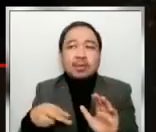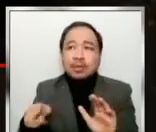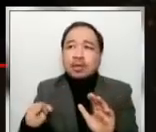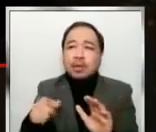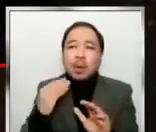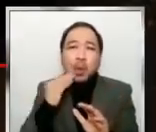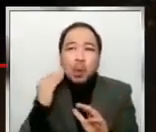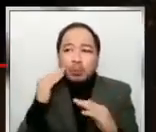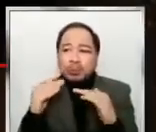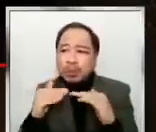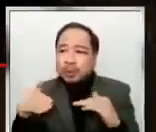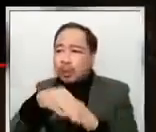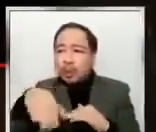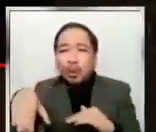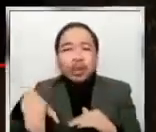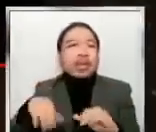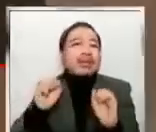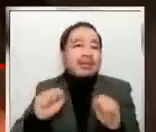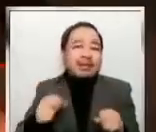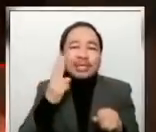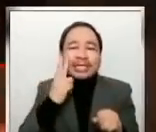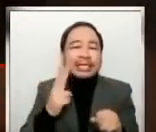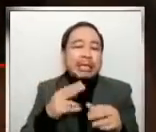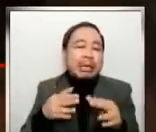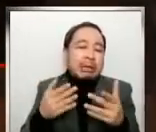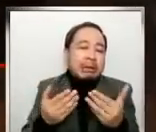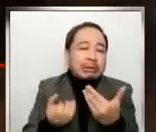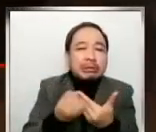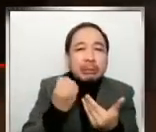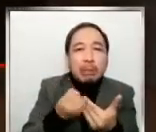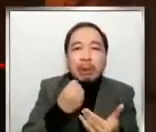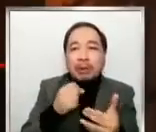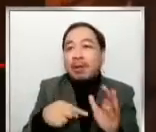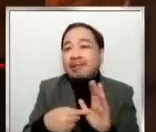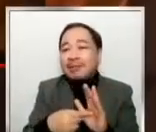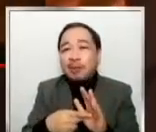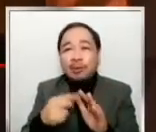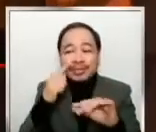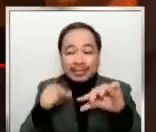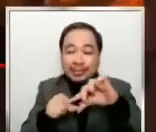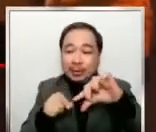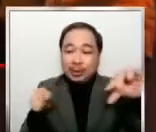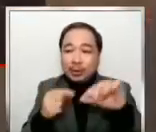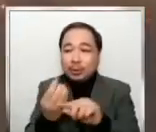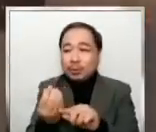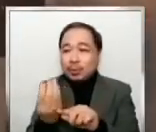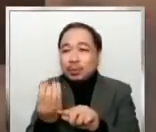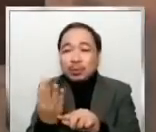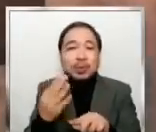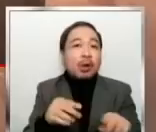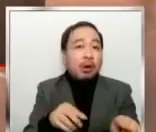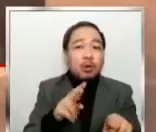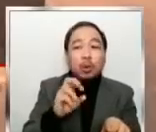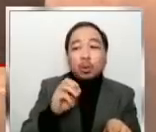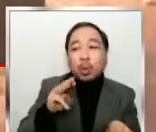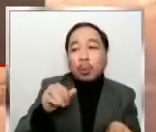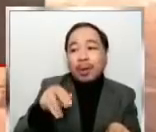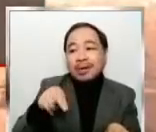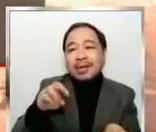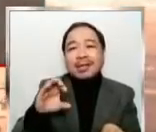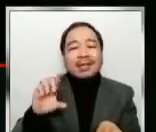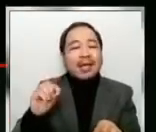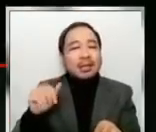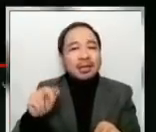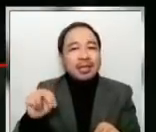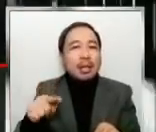pailaw tulad ng butterfly, fountain, luces, Roman candle, sparklers at iba pa. Regulated naman ang pagbebenta